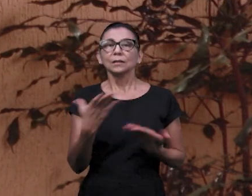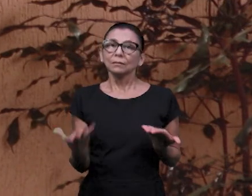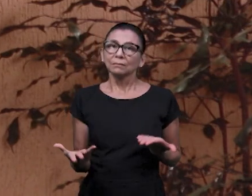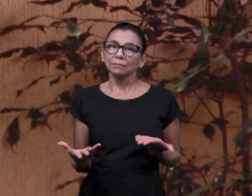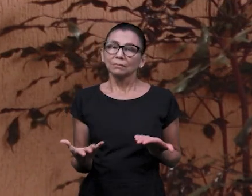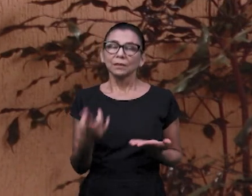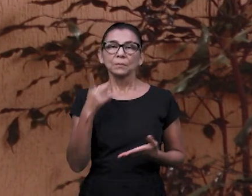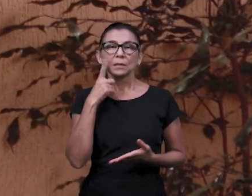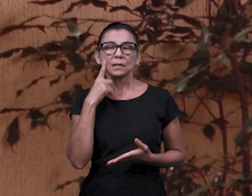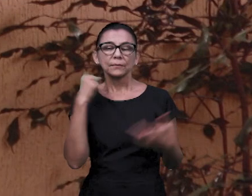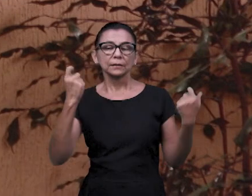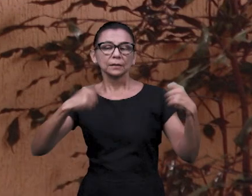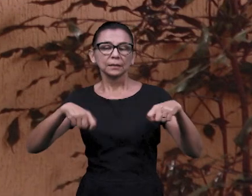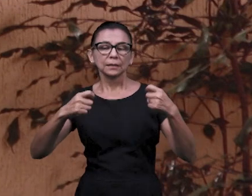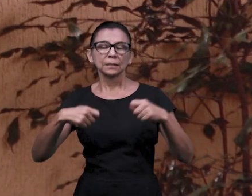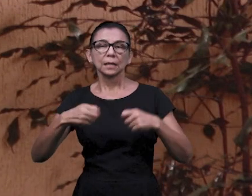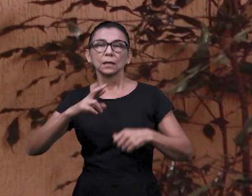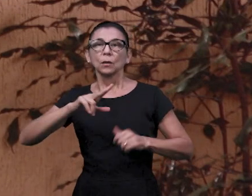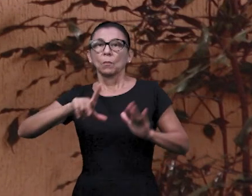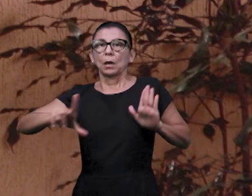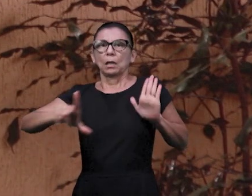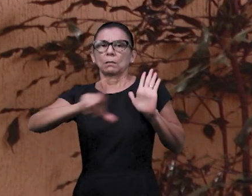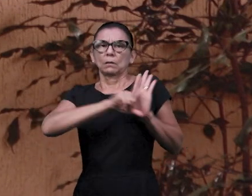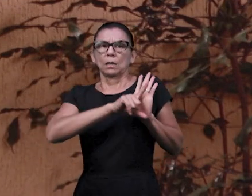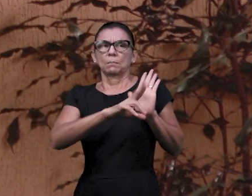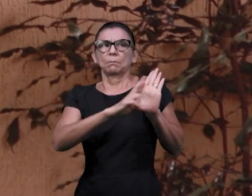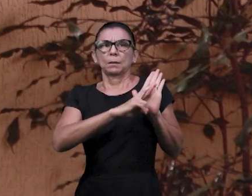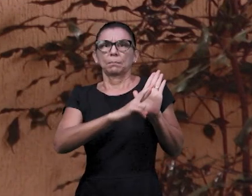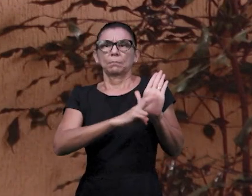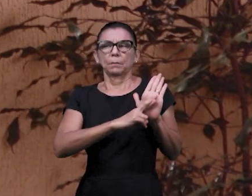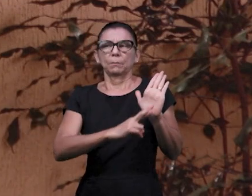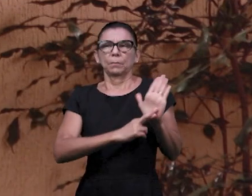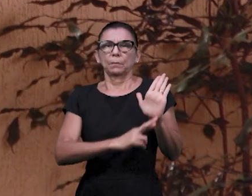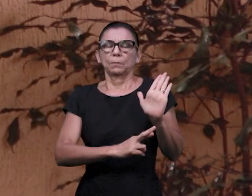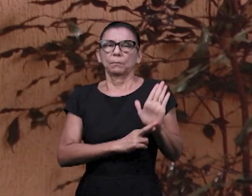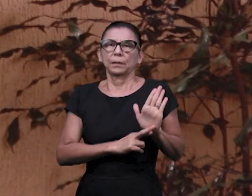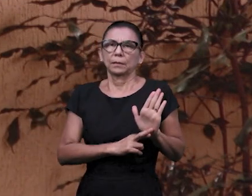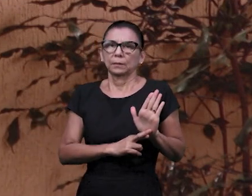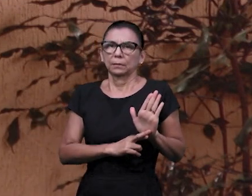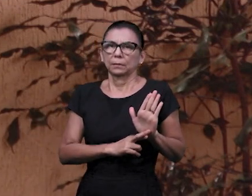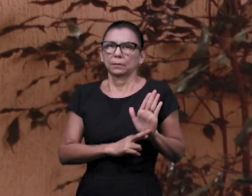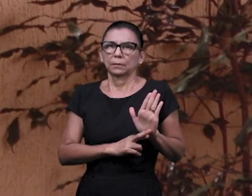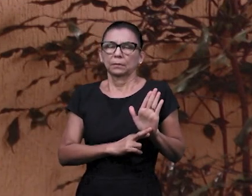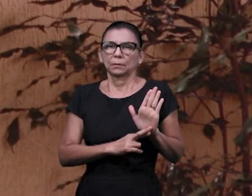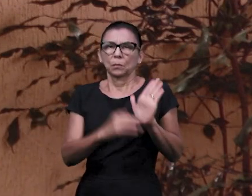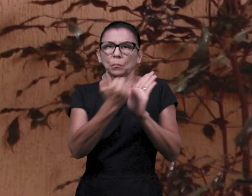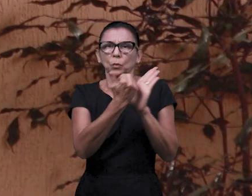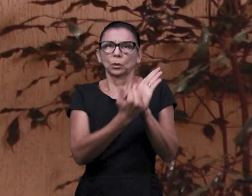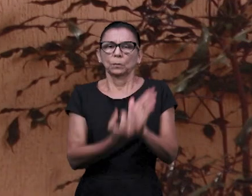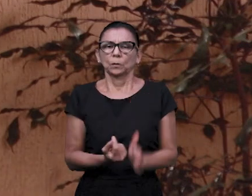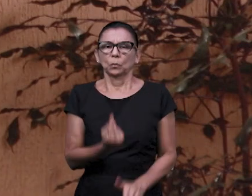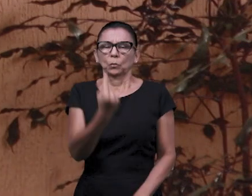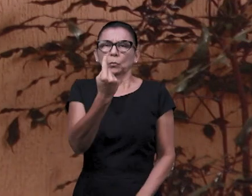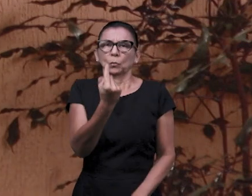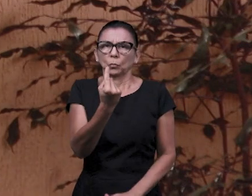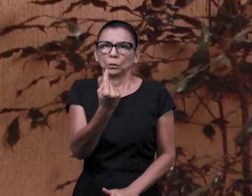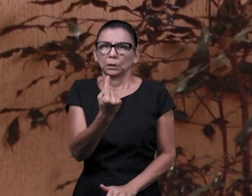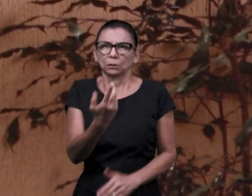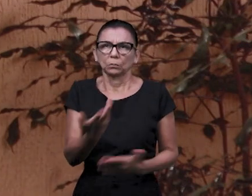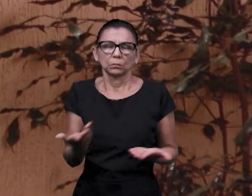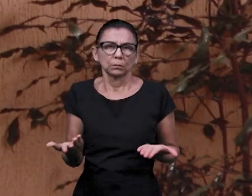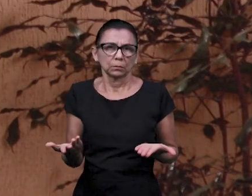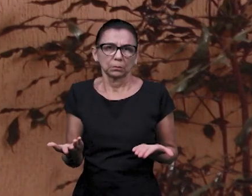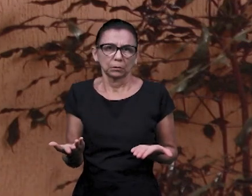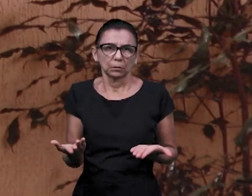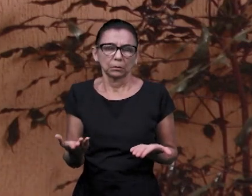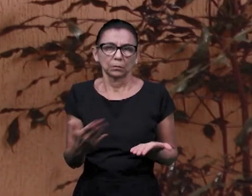rigide. Et ce n'est pas possible de faire une programmation unique. Donc, ensemble